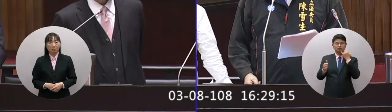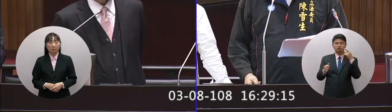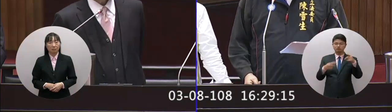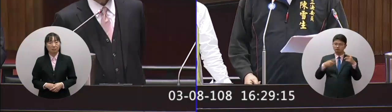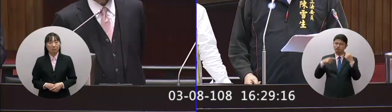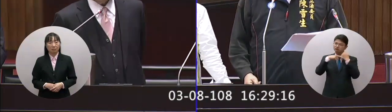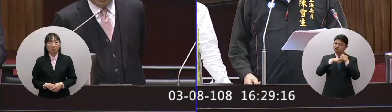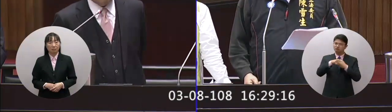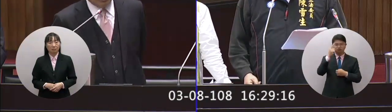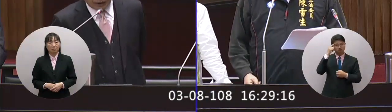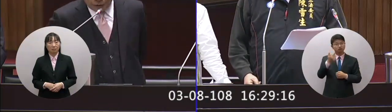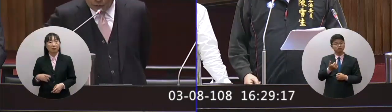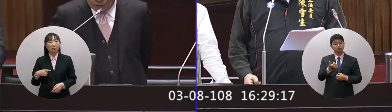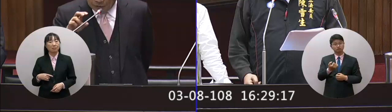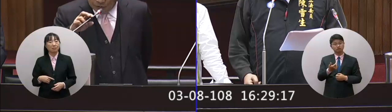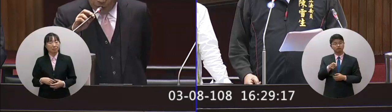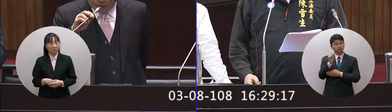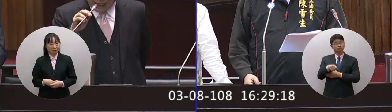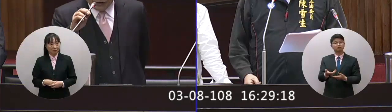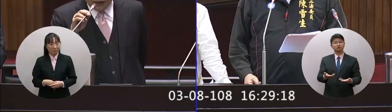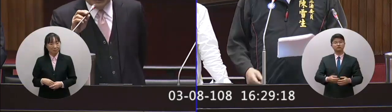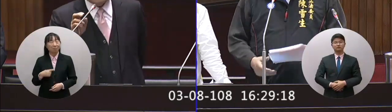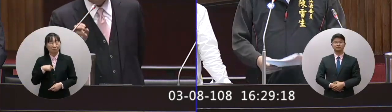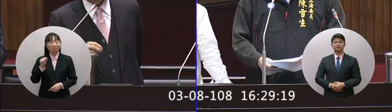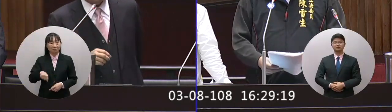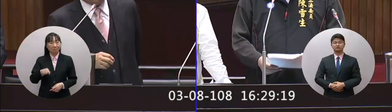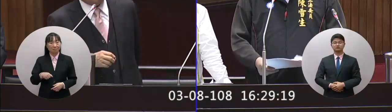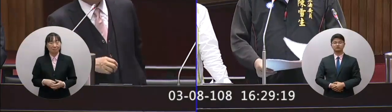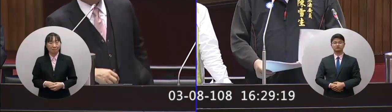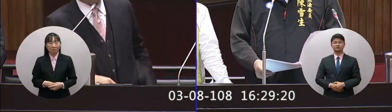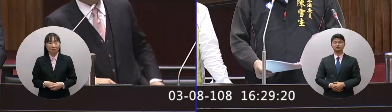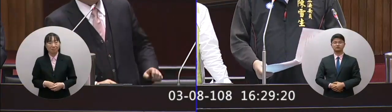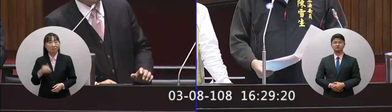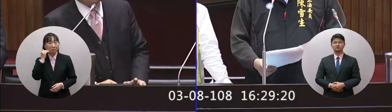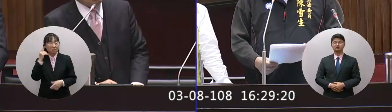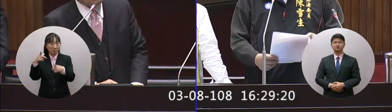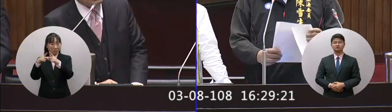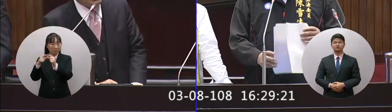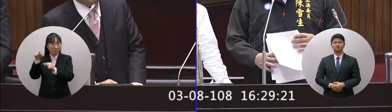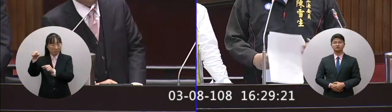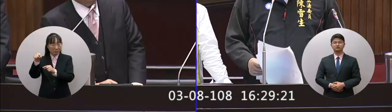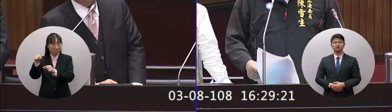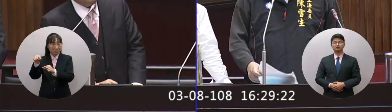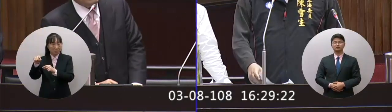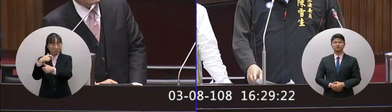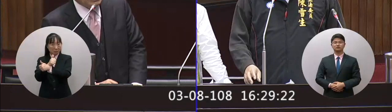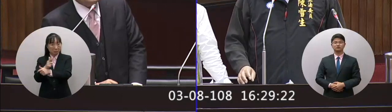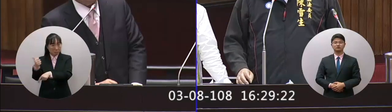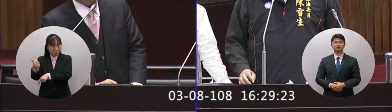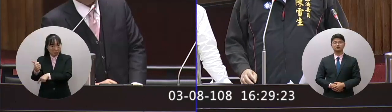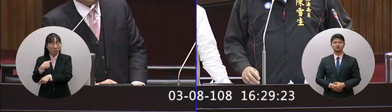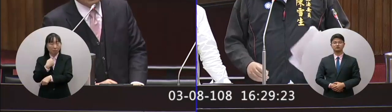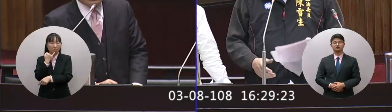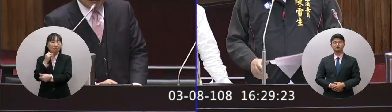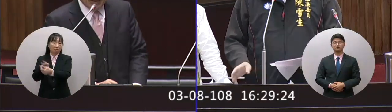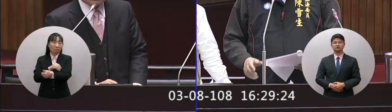你觉得愿意不愿意？ 哎，我也非常愿意。如果日本有成功的经验，我们来借